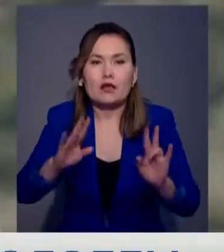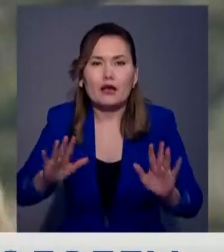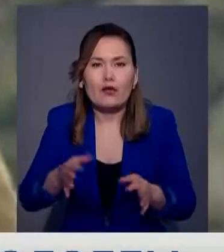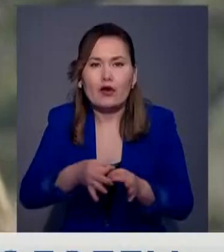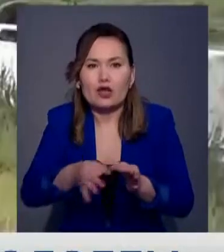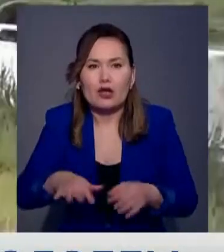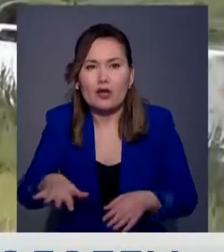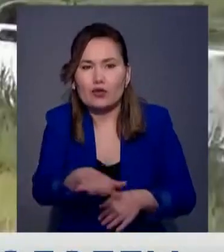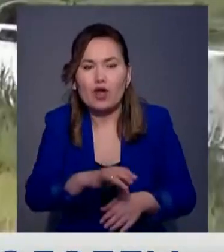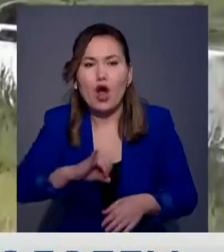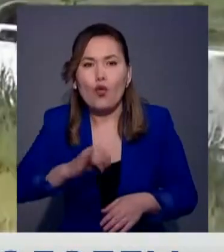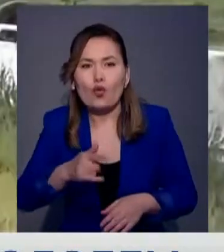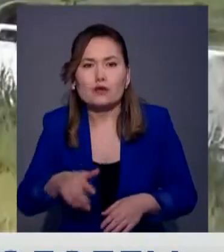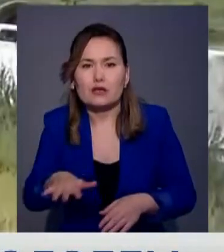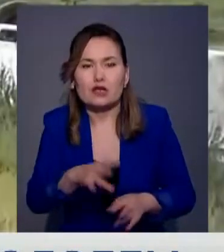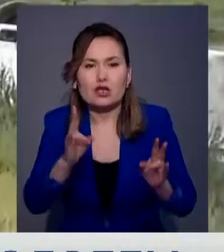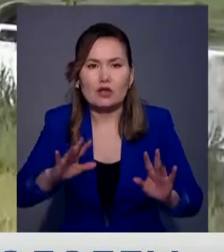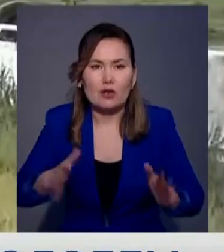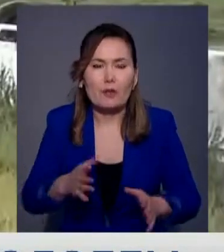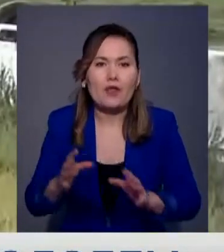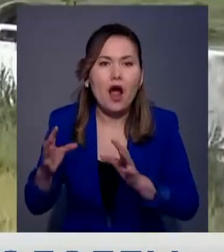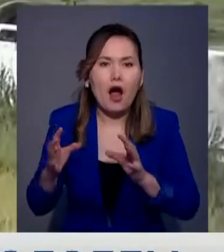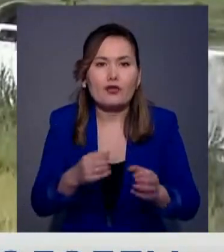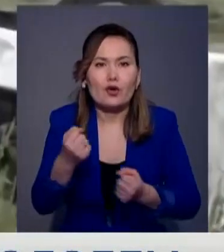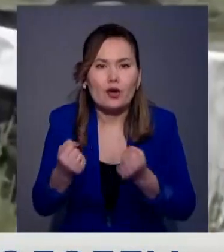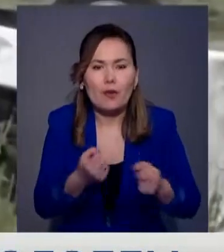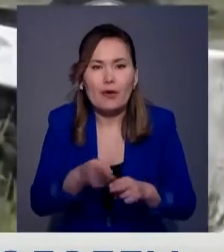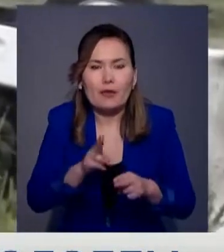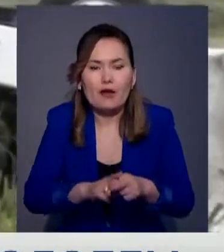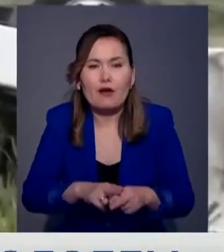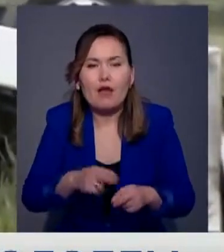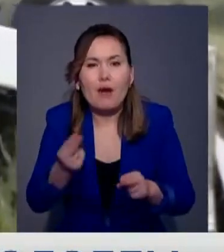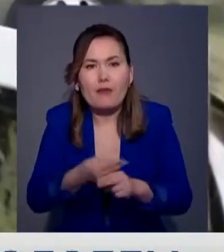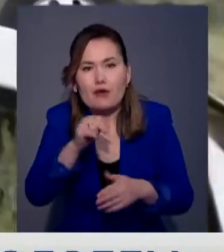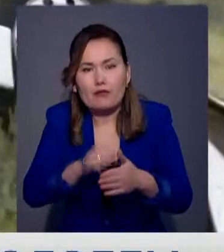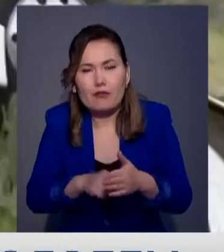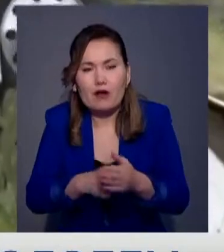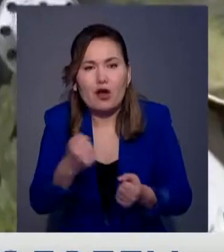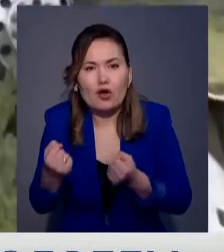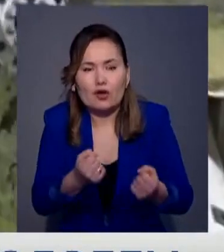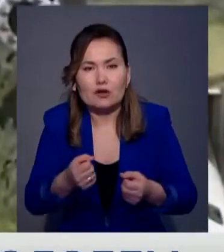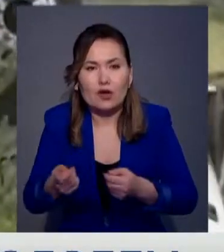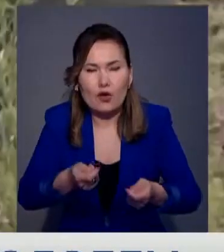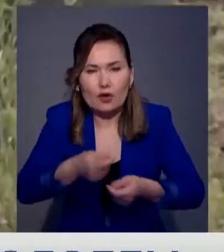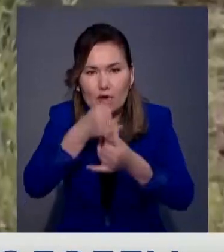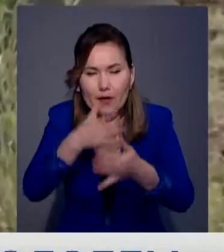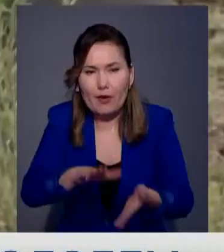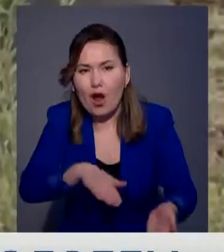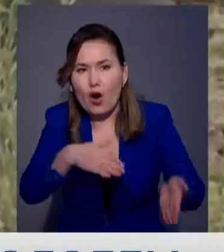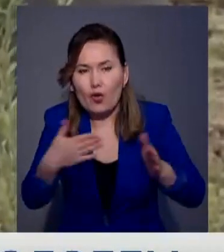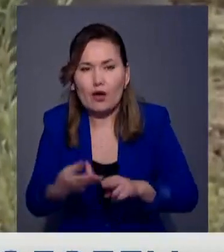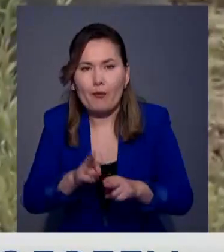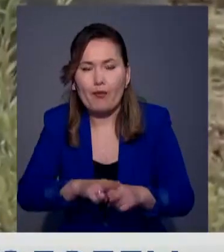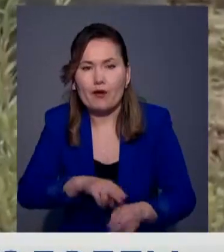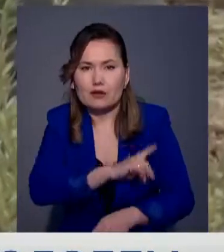оқиға Калифорния штатының оңтүстігінде болды. Автобус жүргізушісі белгісіз себептермен тізгінге ие бола алмай, жыраға түсіп кетіп,